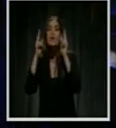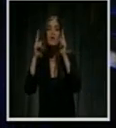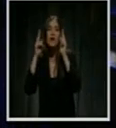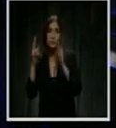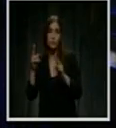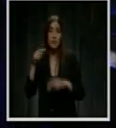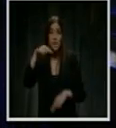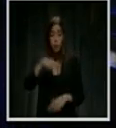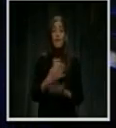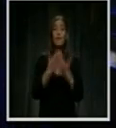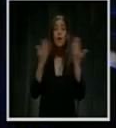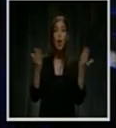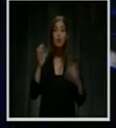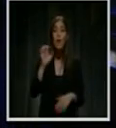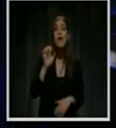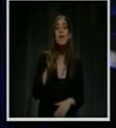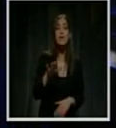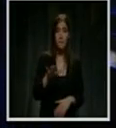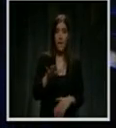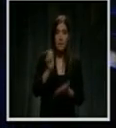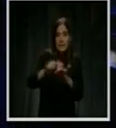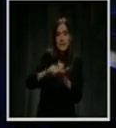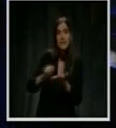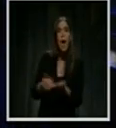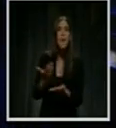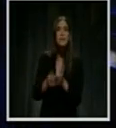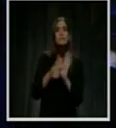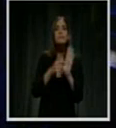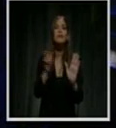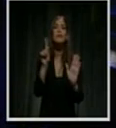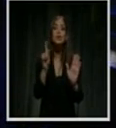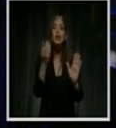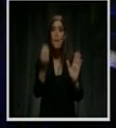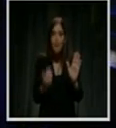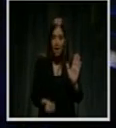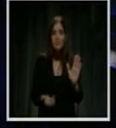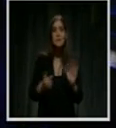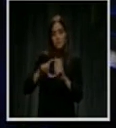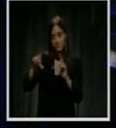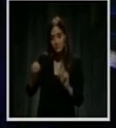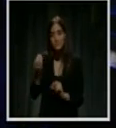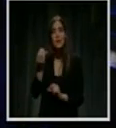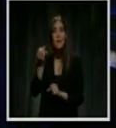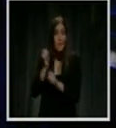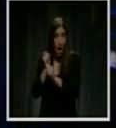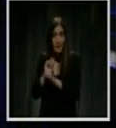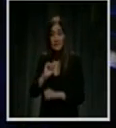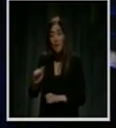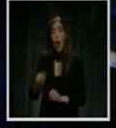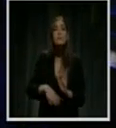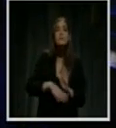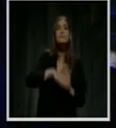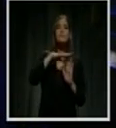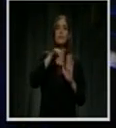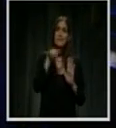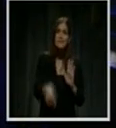email personalizzata fejn qed nispjegaw iż-żidiet qawwija bla preċedent l-iktar ftehim kollettiv li se jkun qatt qed jagħti